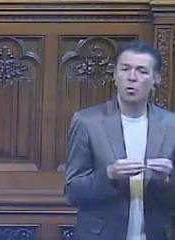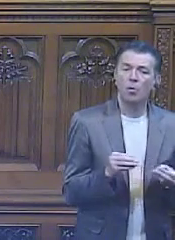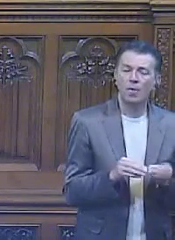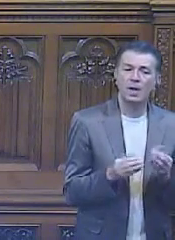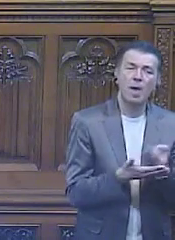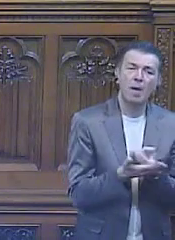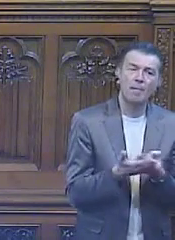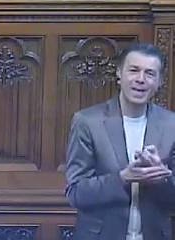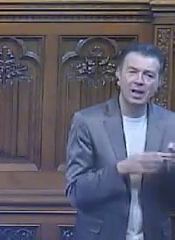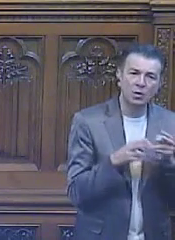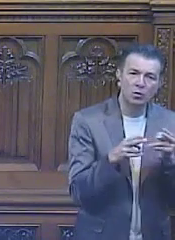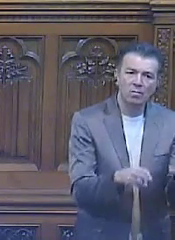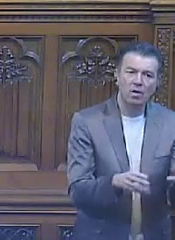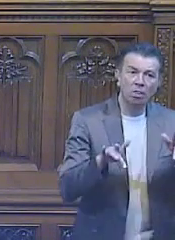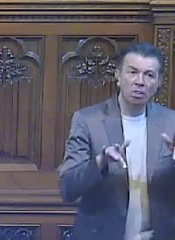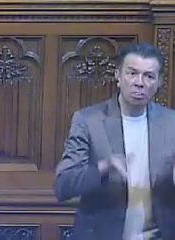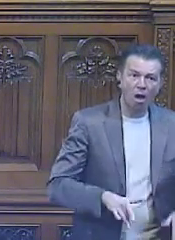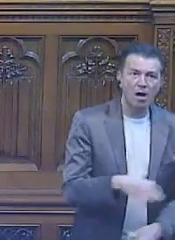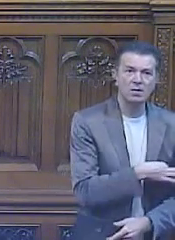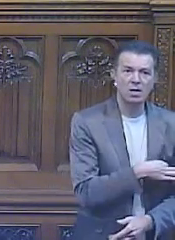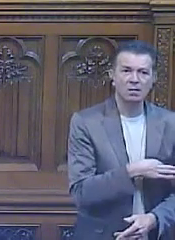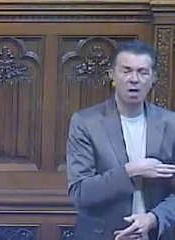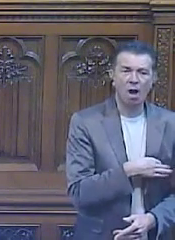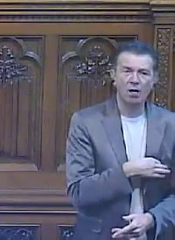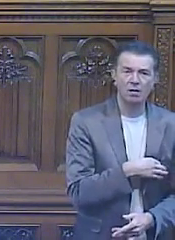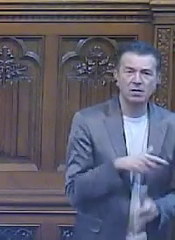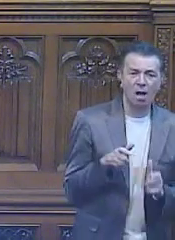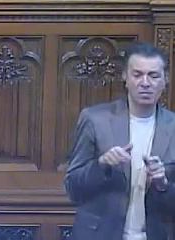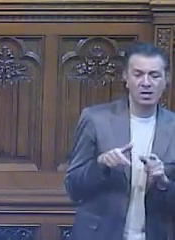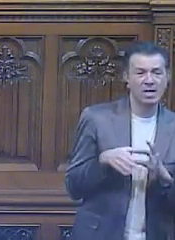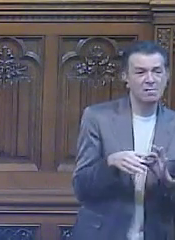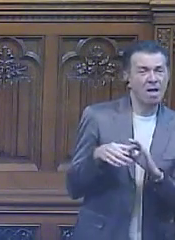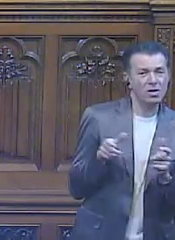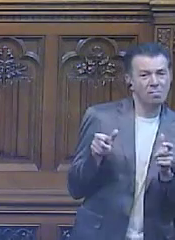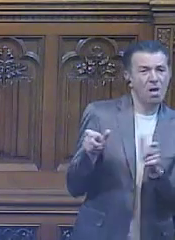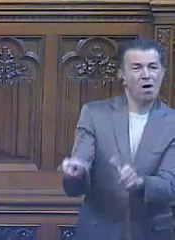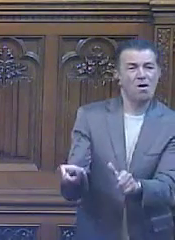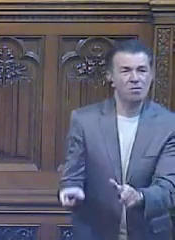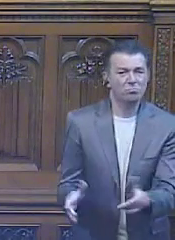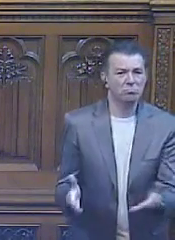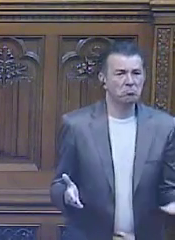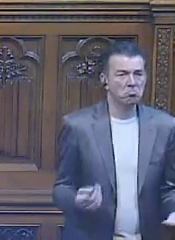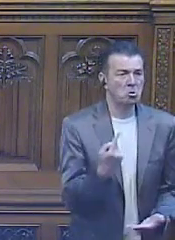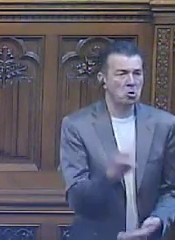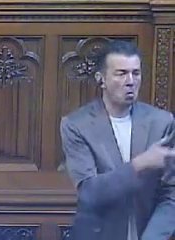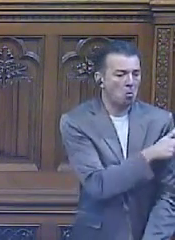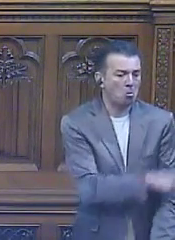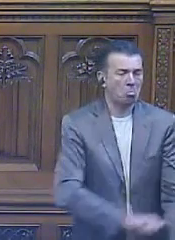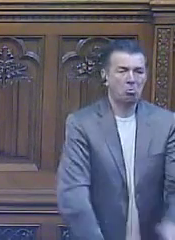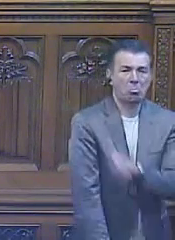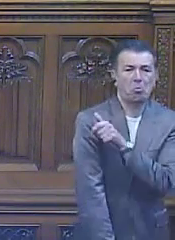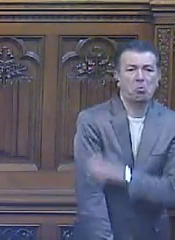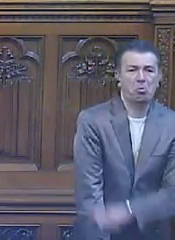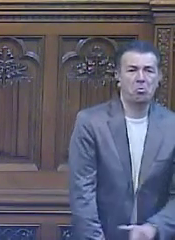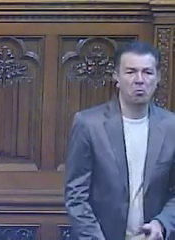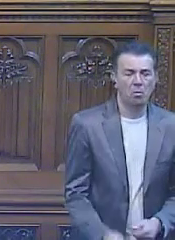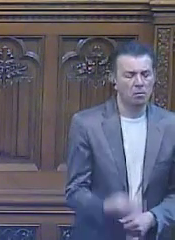am Bildungsweg, Daseinsängste, Ausgrenzung gesellschaftliche, all das lässt sie anscheinend kalt. Aber